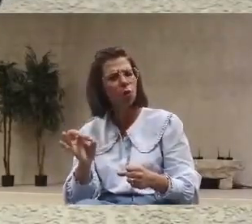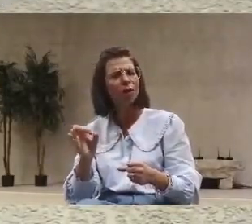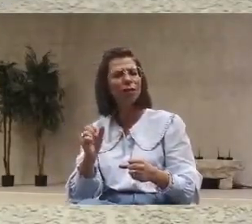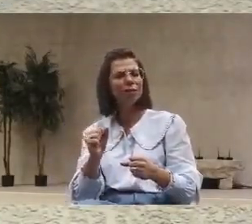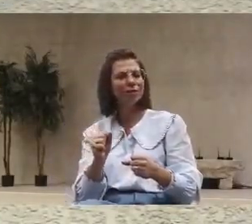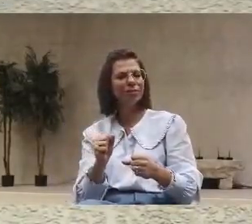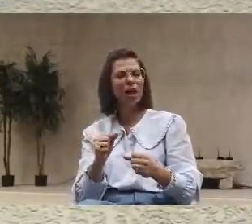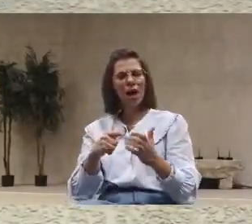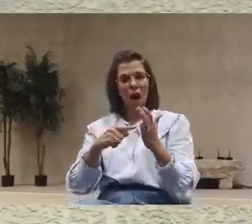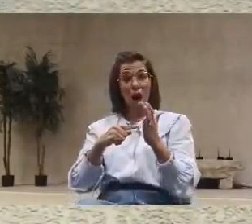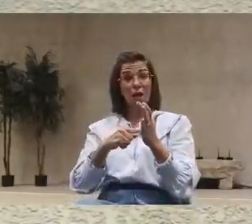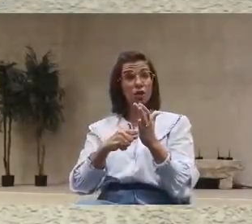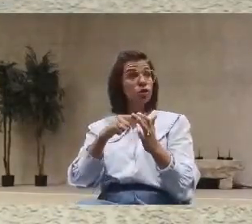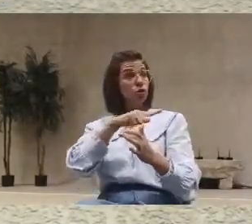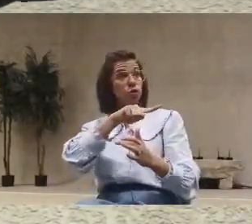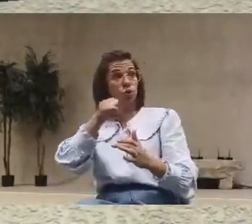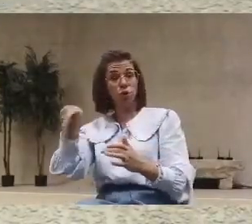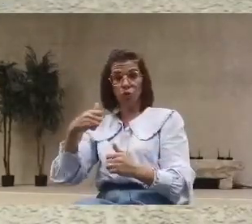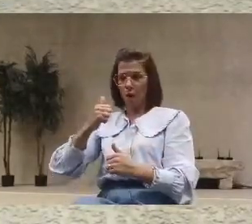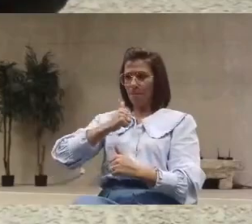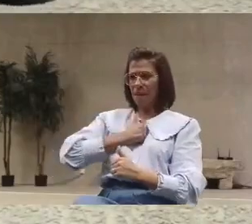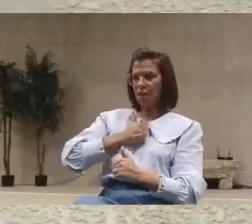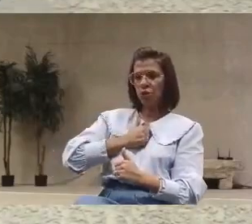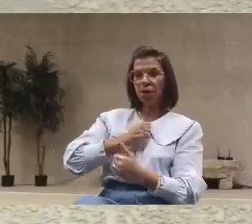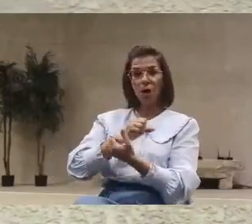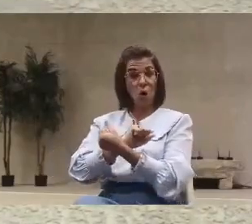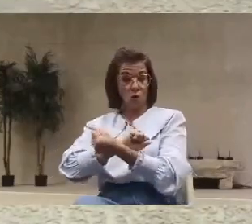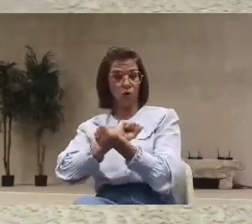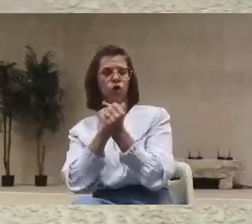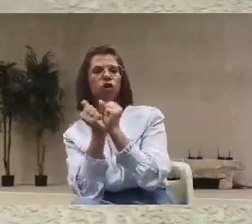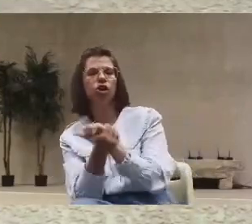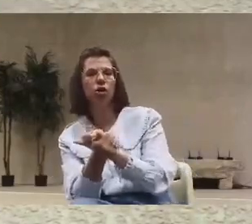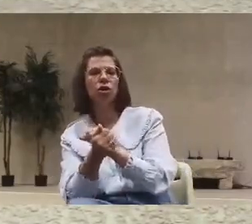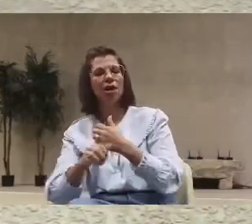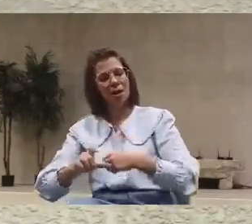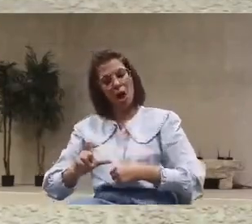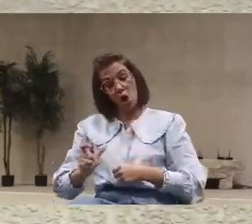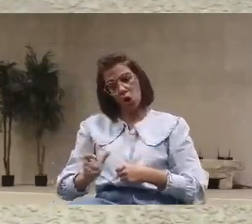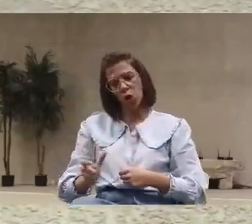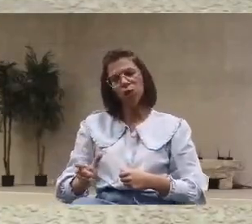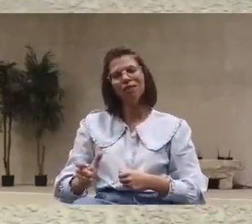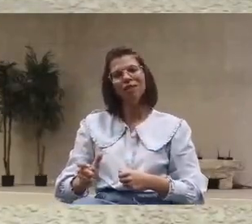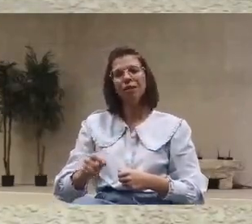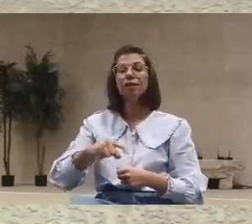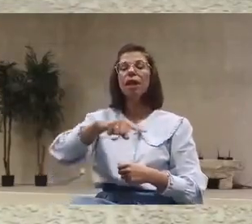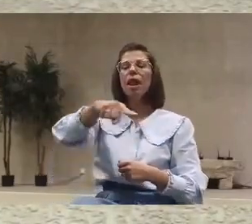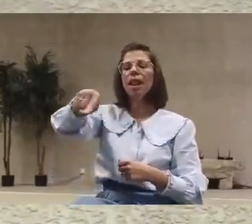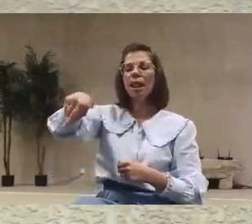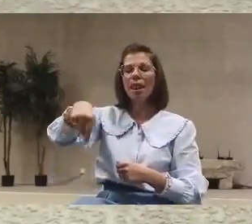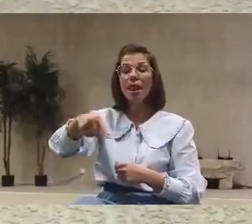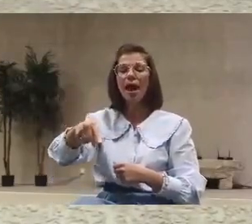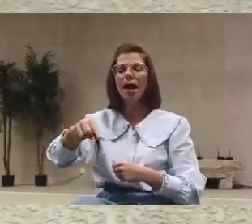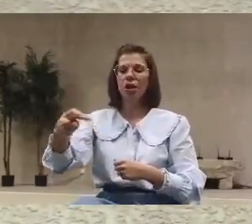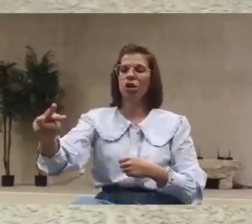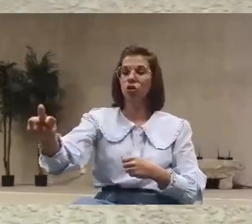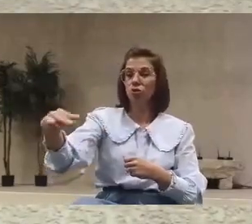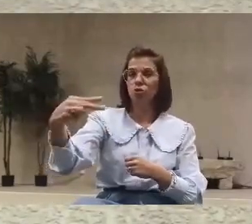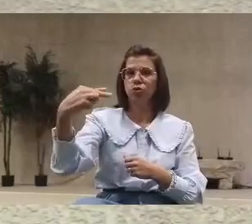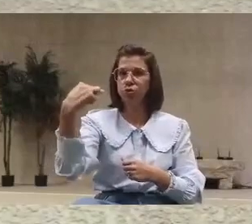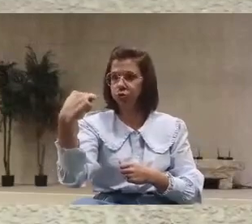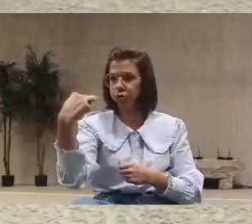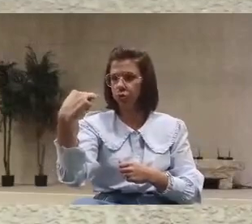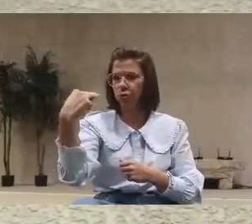vienne pour que son règne s'étende et que les œuvres des ténèbres les pensées les raisonnements toutes sortes de